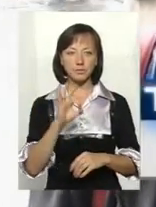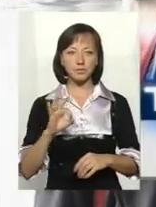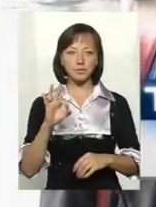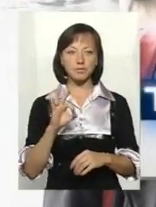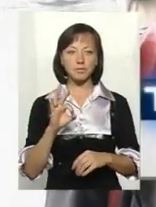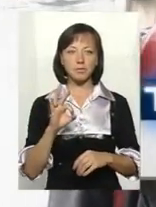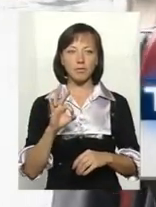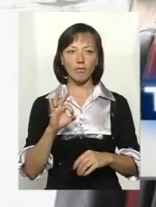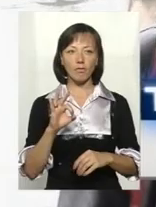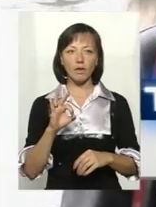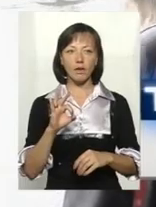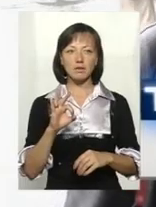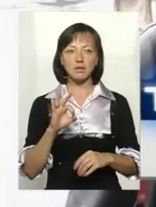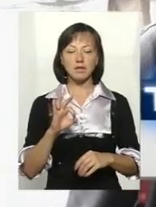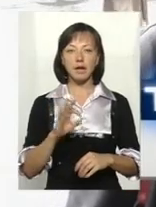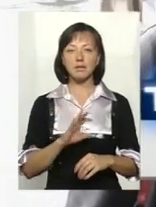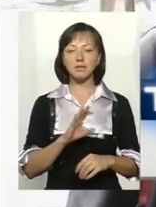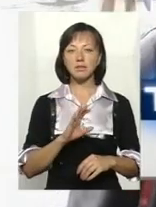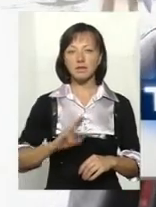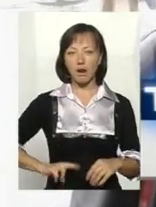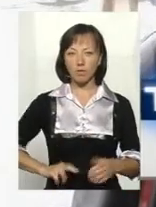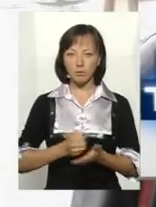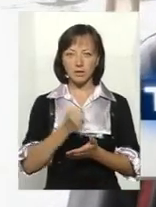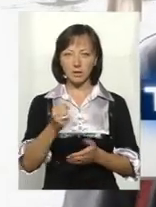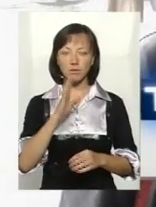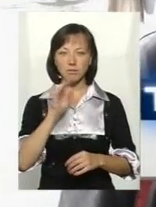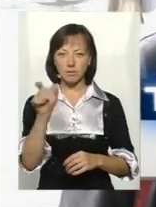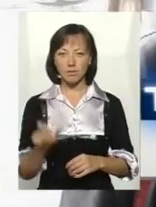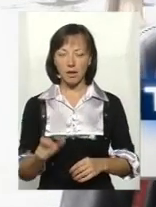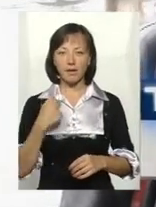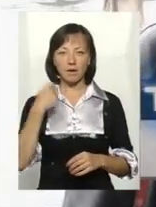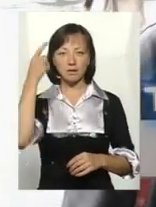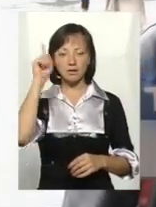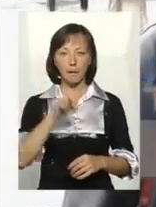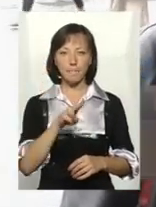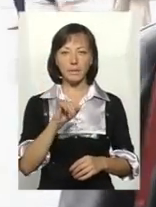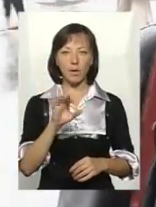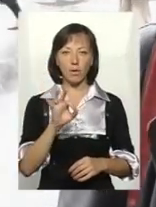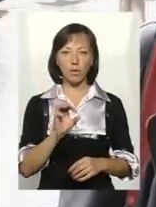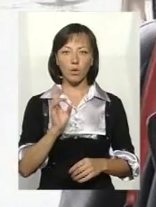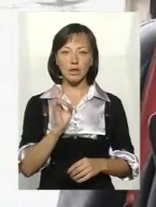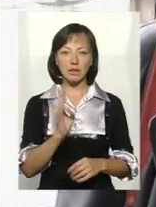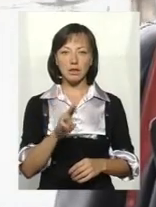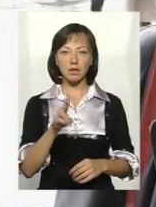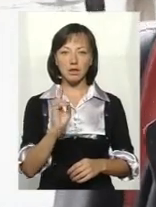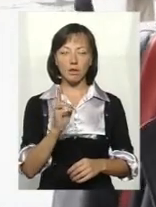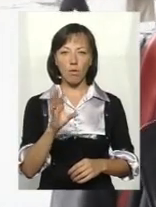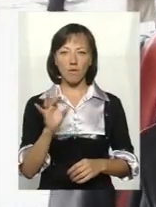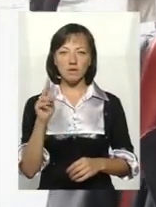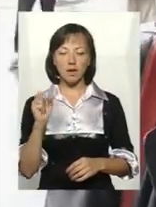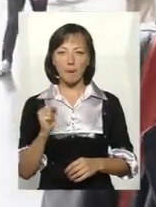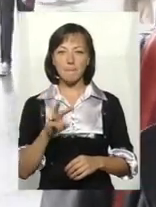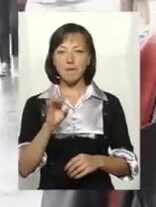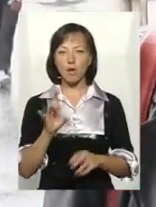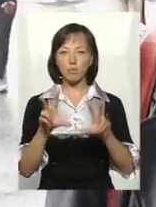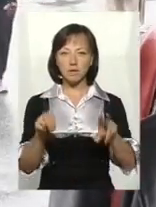щоб Піонтковську Галину Рафіковну призначили директором. І, наскільки я знаю, мер пообіцяв, що це буде відкритий, прозорий конкурс.